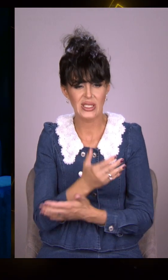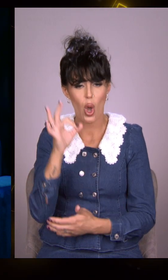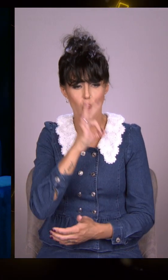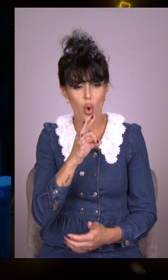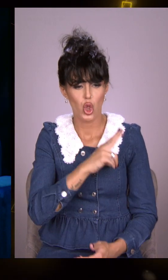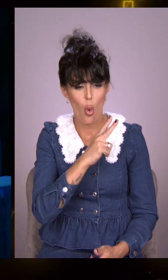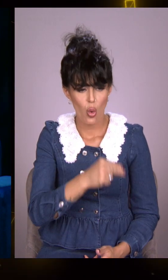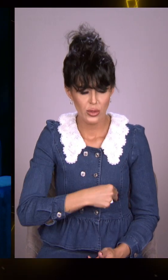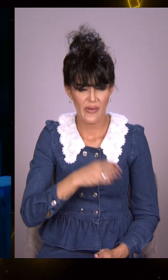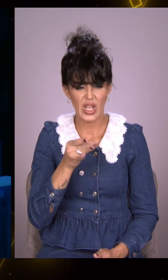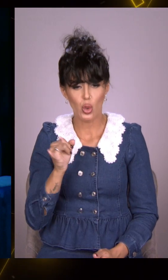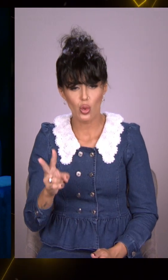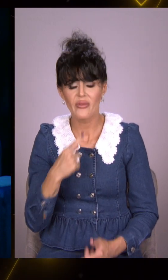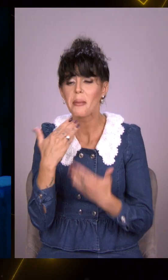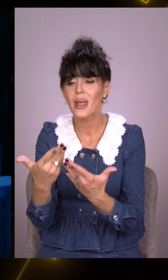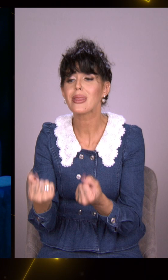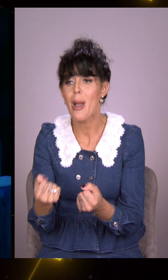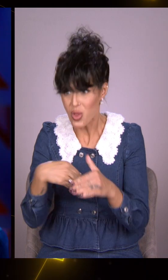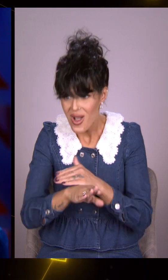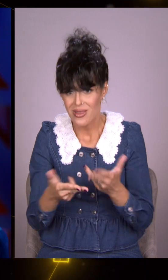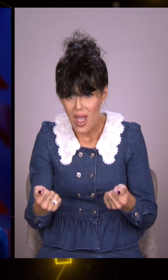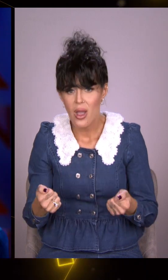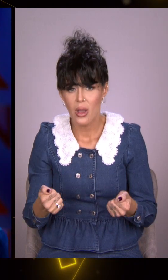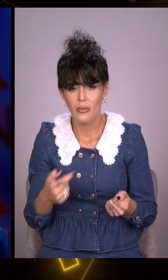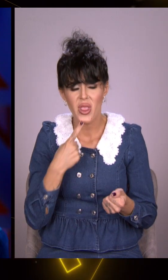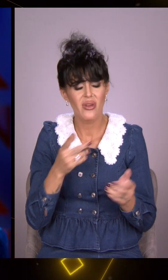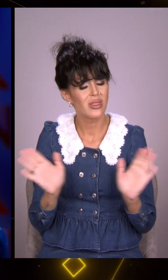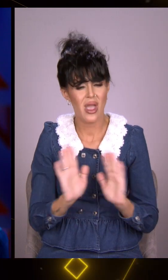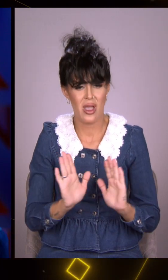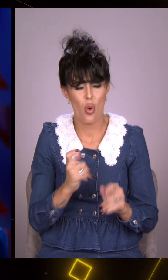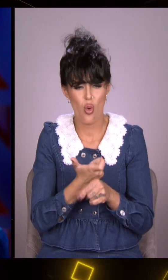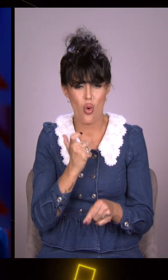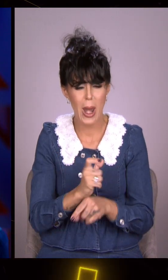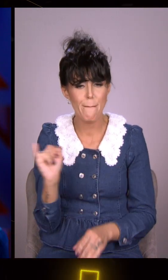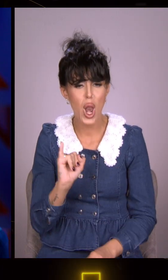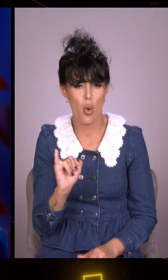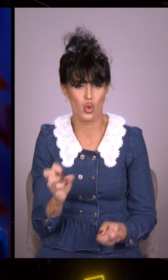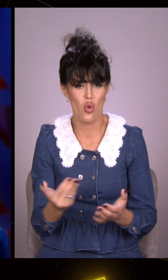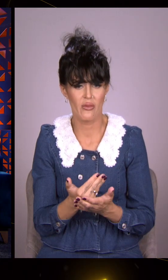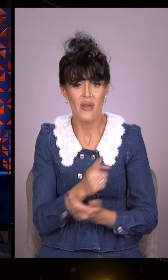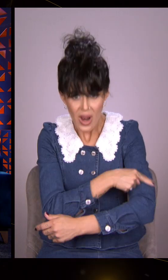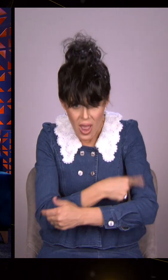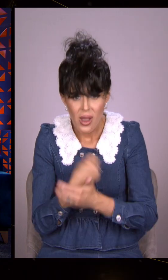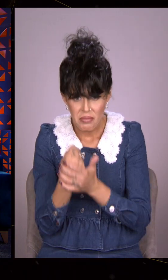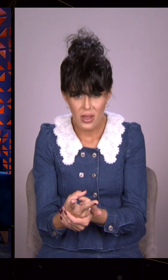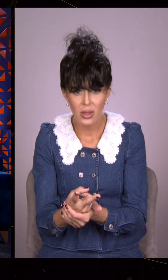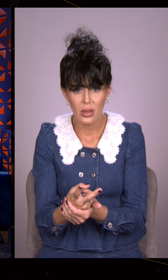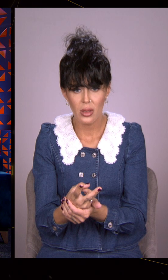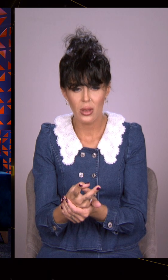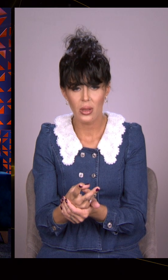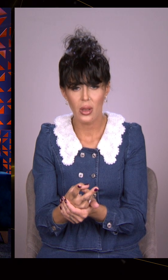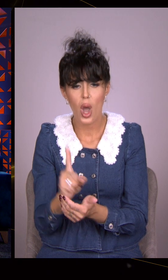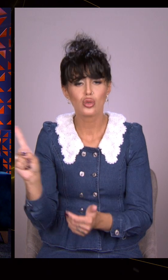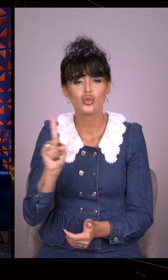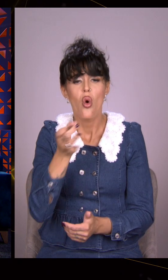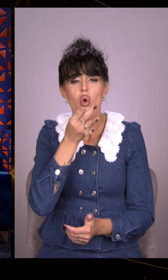Я спитала, де вони, в підвалі десь сидять? А вона каже: погані новини. А вони в лікарні. А що вона мені відповіла,